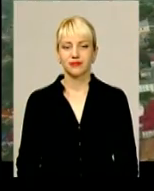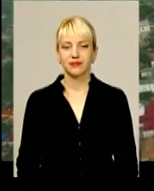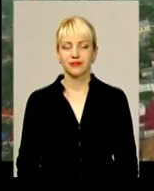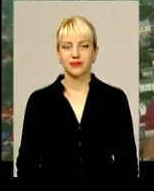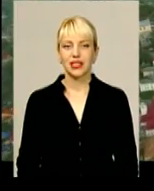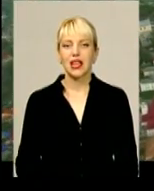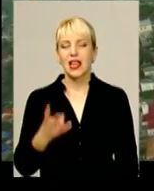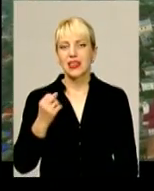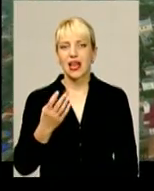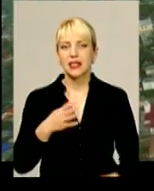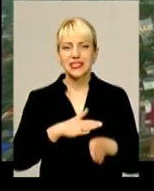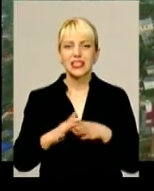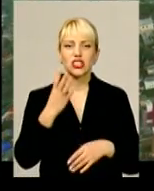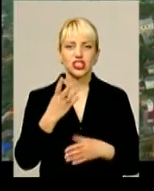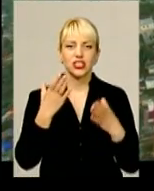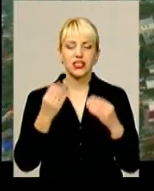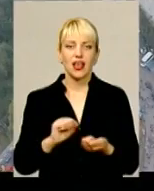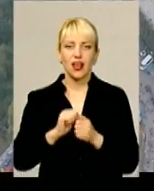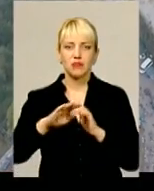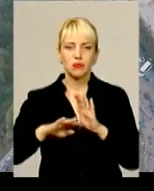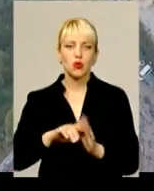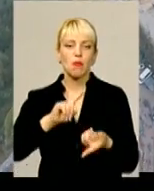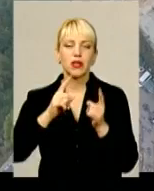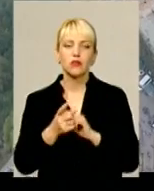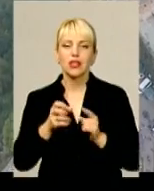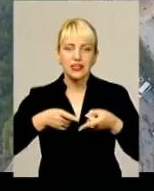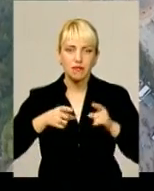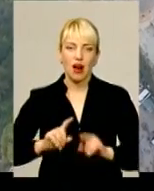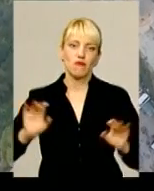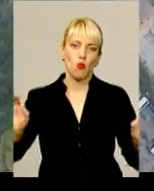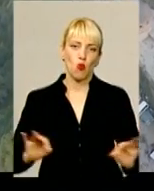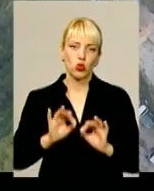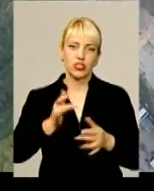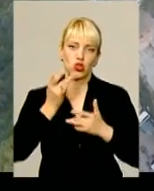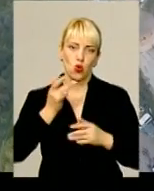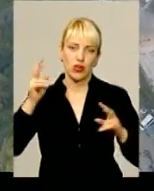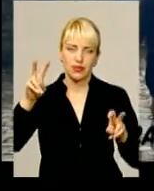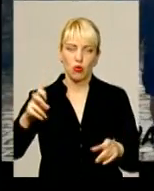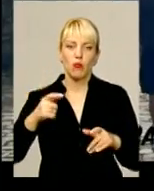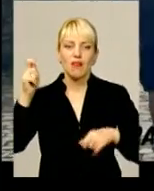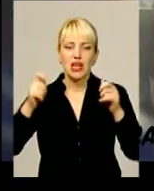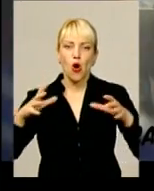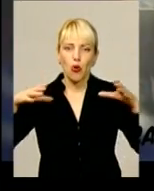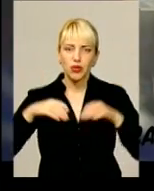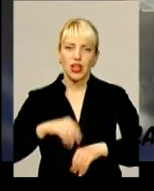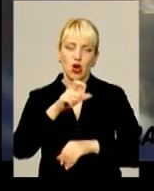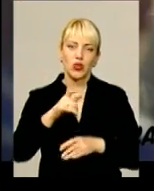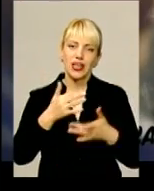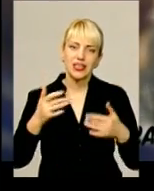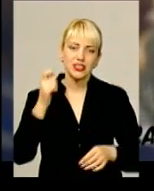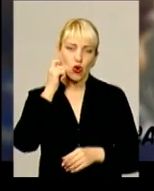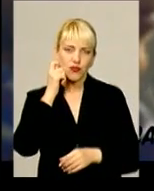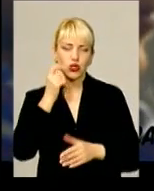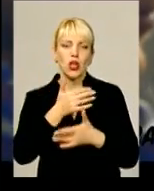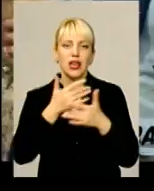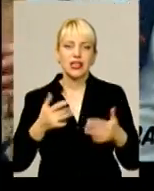Тож на цілих чотири дні Кам'янець перетвориться на справжню музичну республіку. Фестиваль об'єднає людей різного віку, з різних